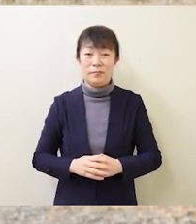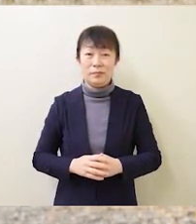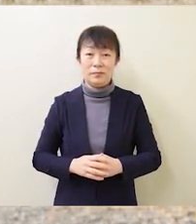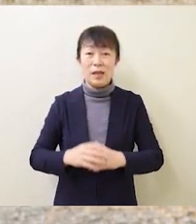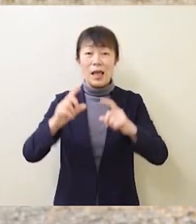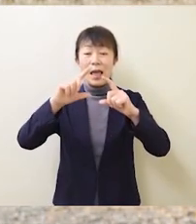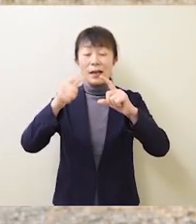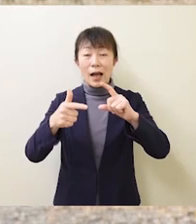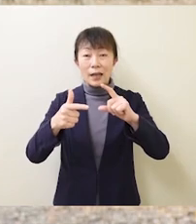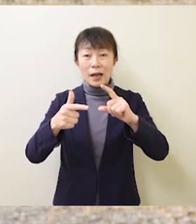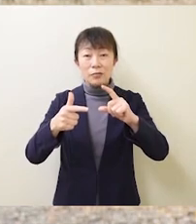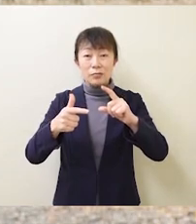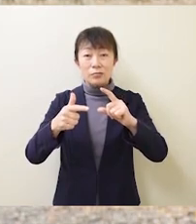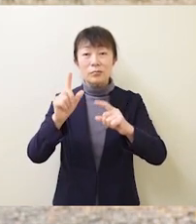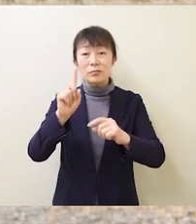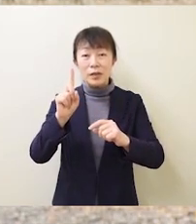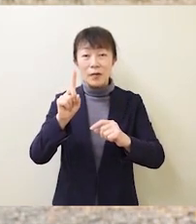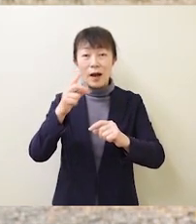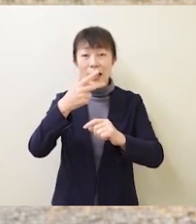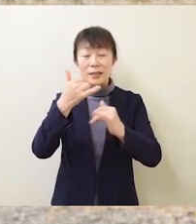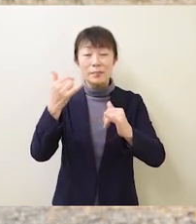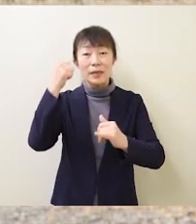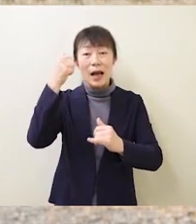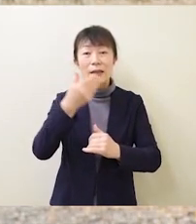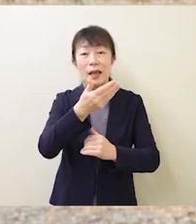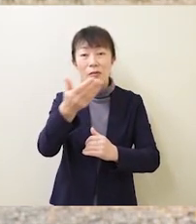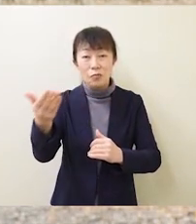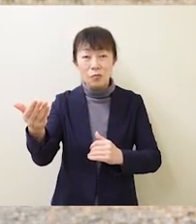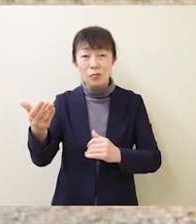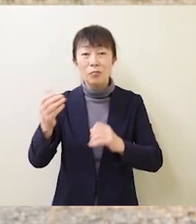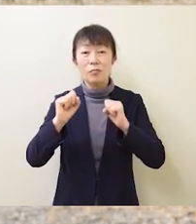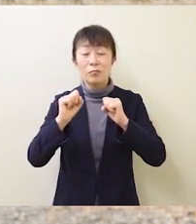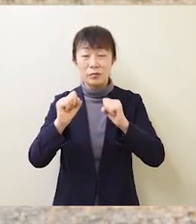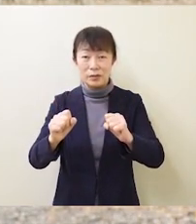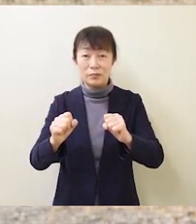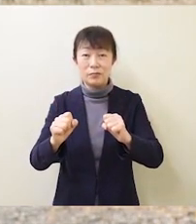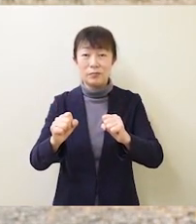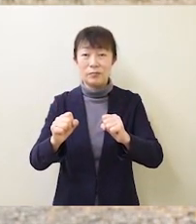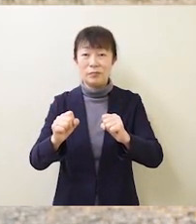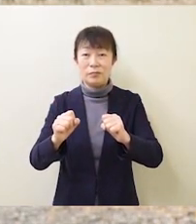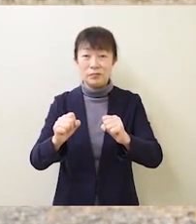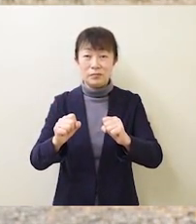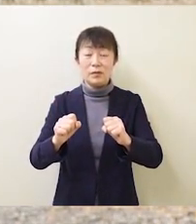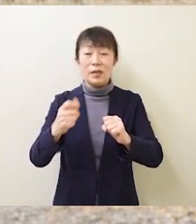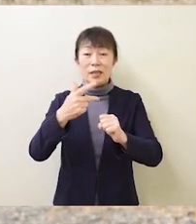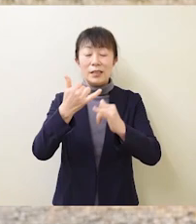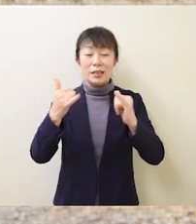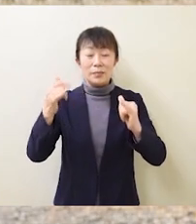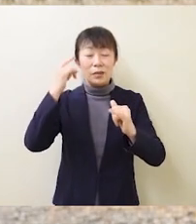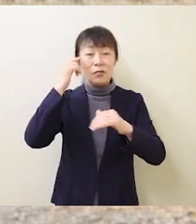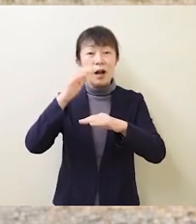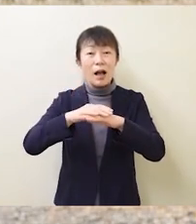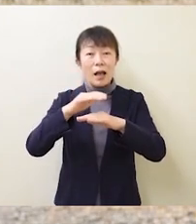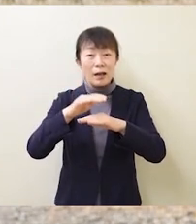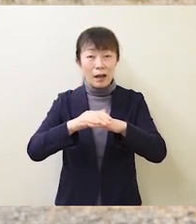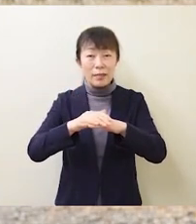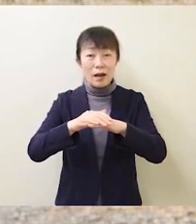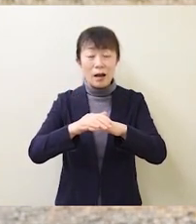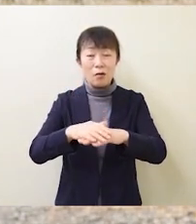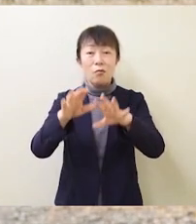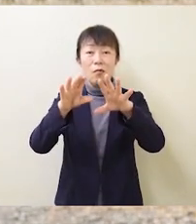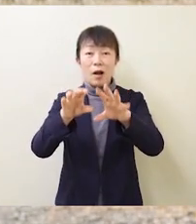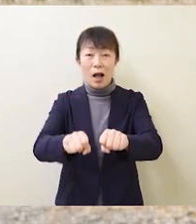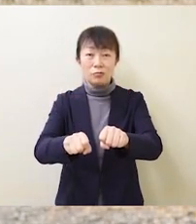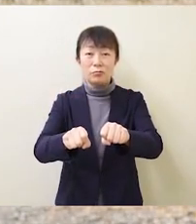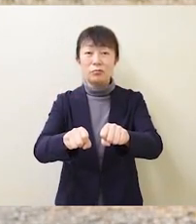また議会改革の面では、市民アンケートを議会として初めて実施し、 市民の議会に対する認識を